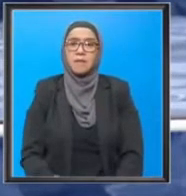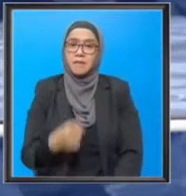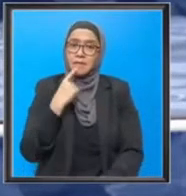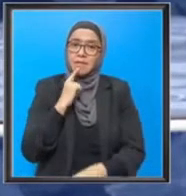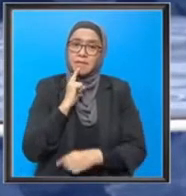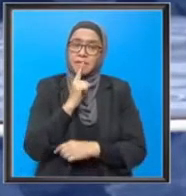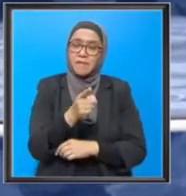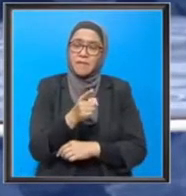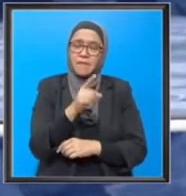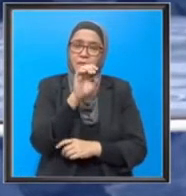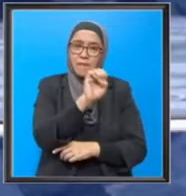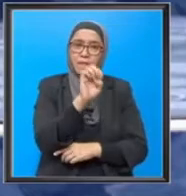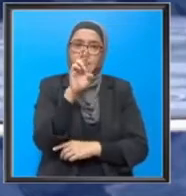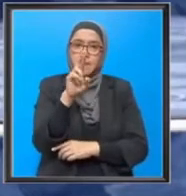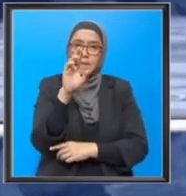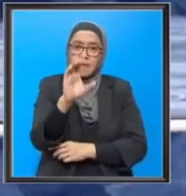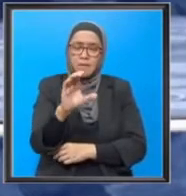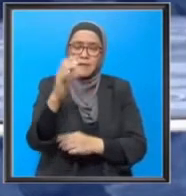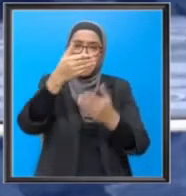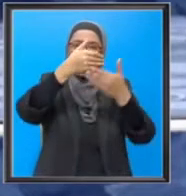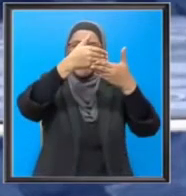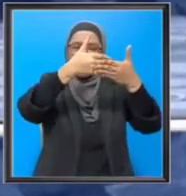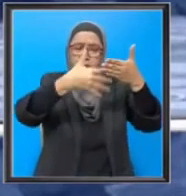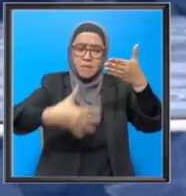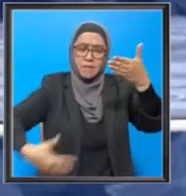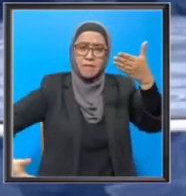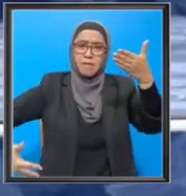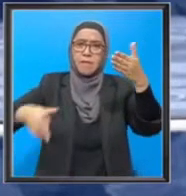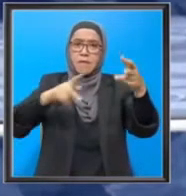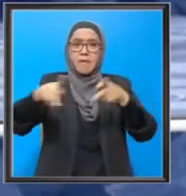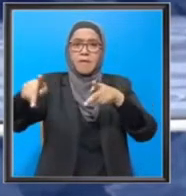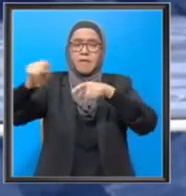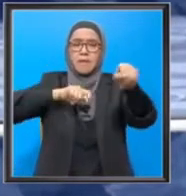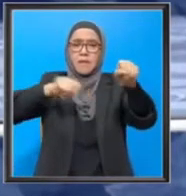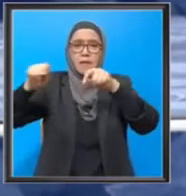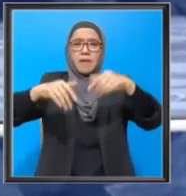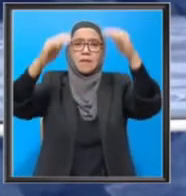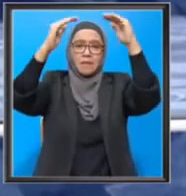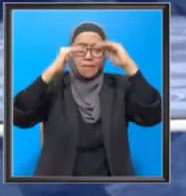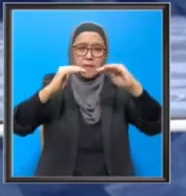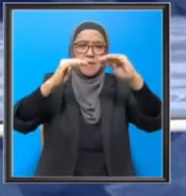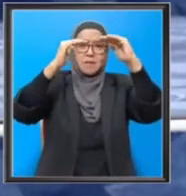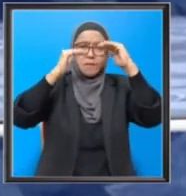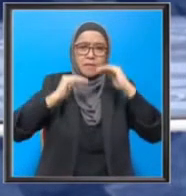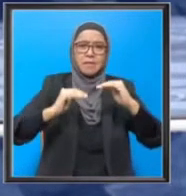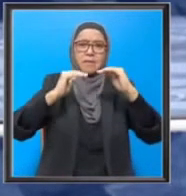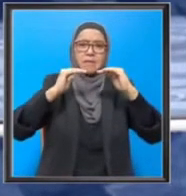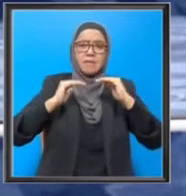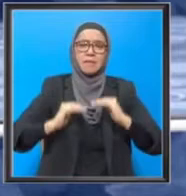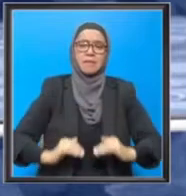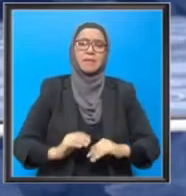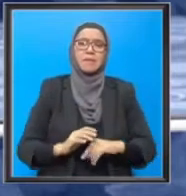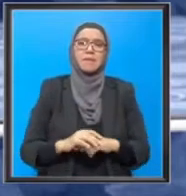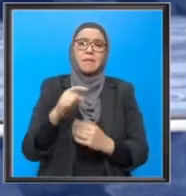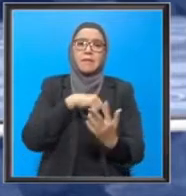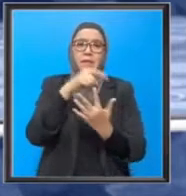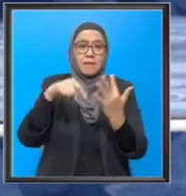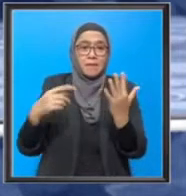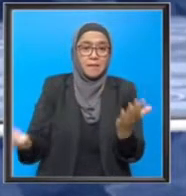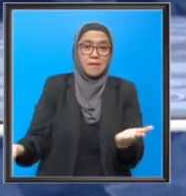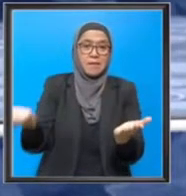justru ircd telah menceraikan plan tindakan secara berfasa antaranya ialah